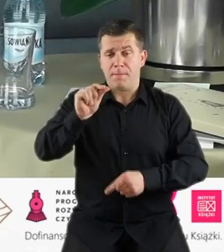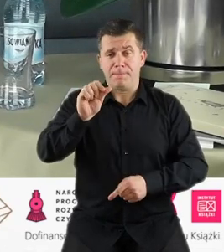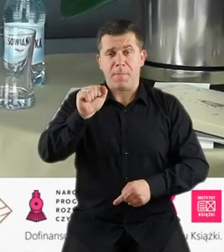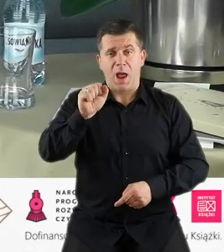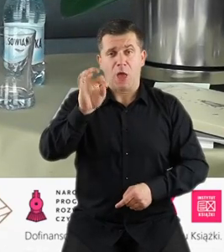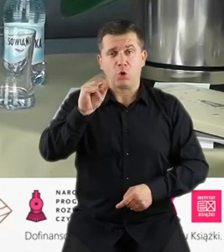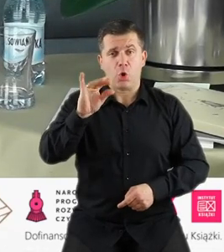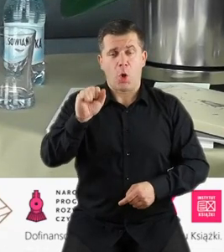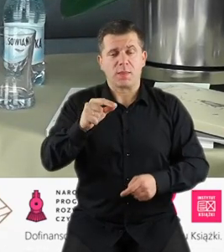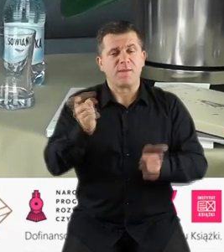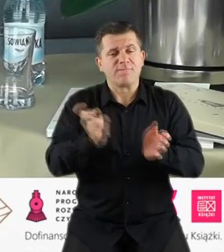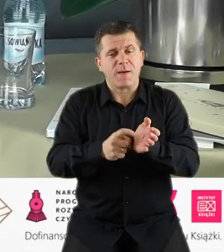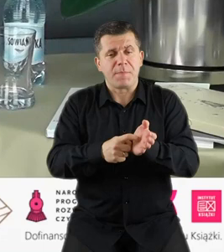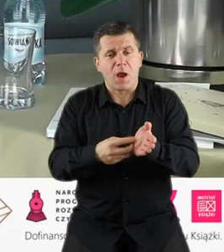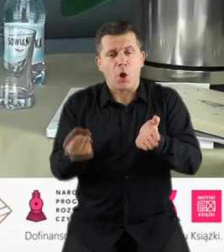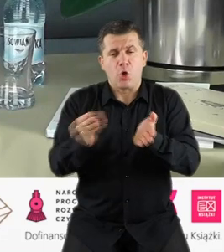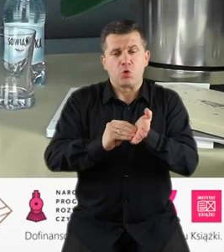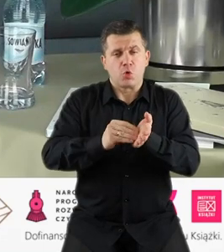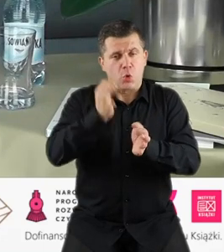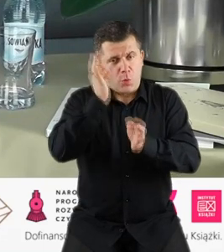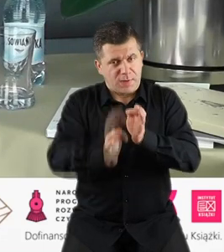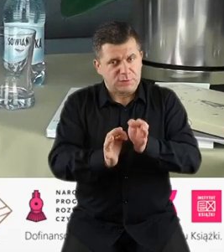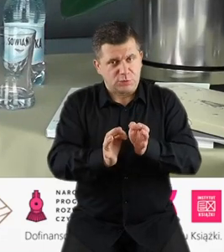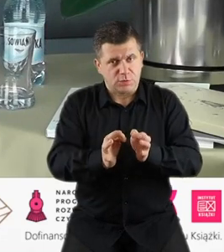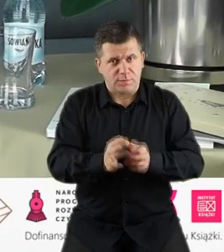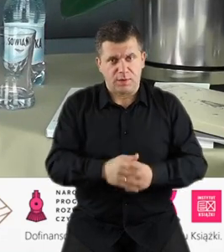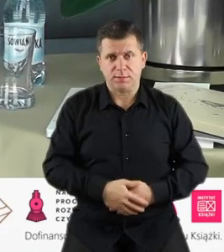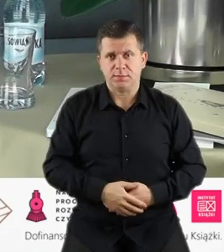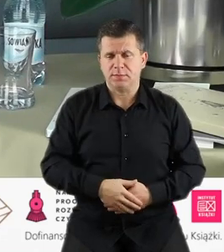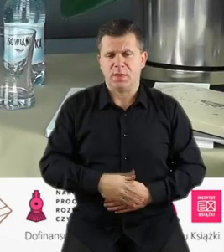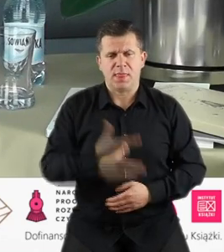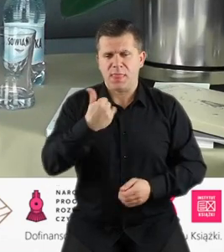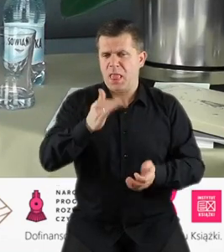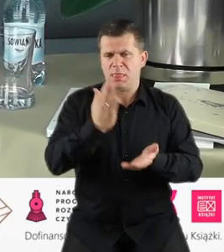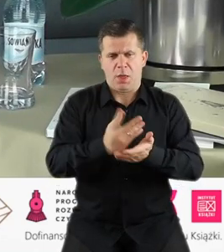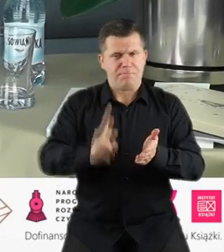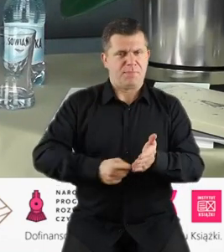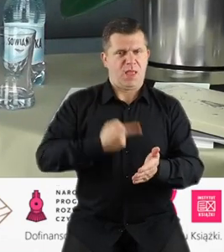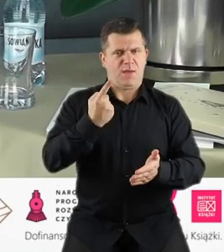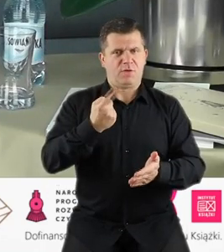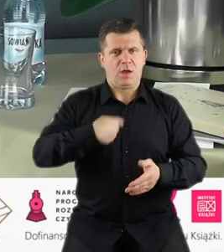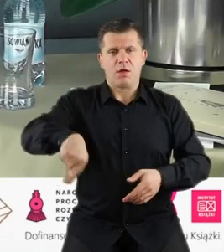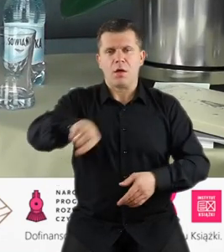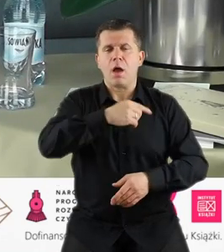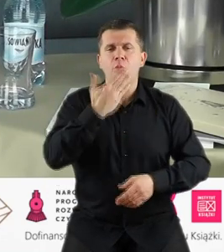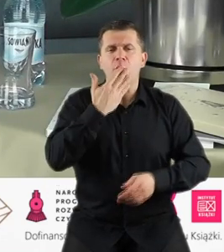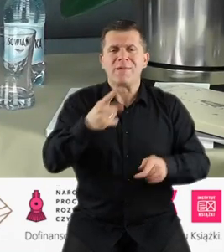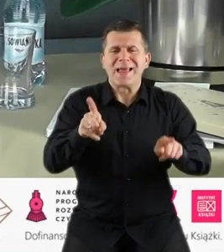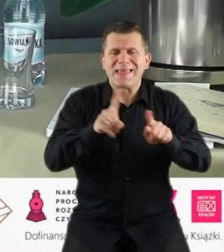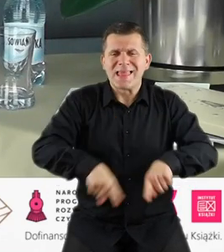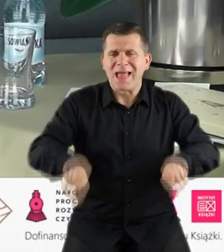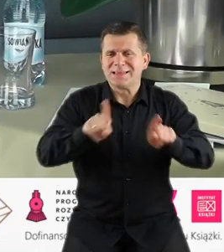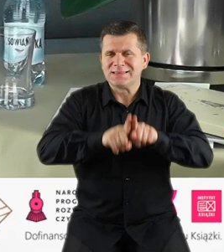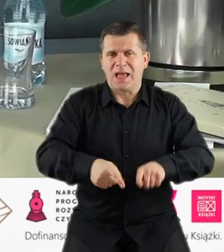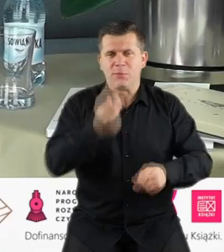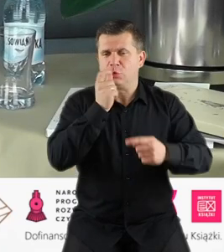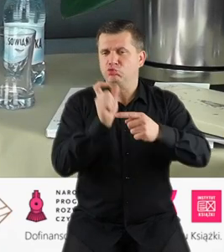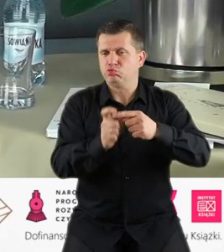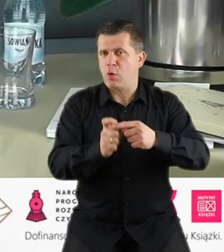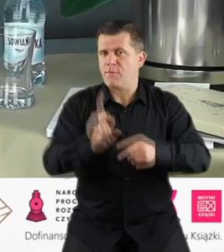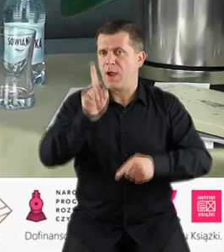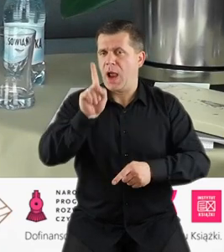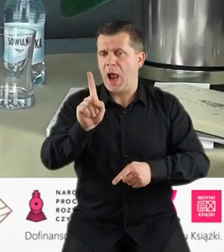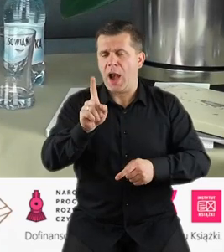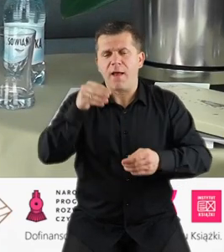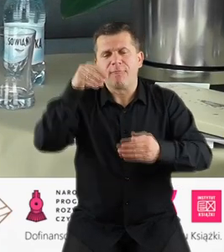wymaga doprecyzowania, ponieważ mam wrażenie, już nie po raz pierwszy, że mówimy te same słowa, ale